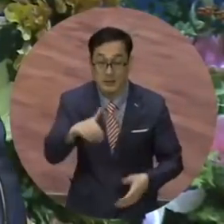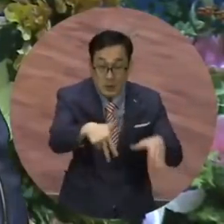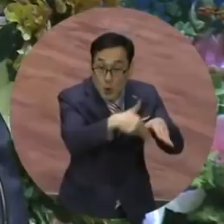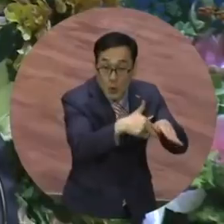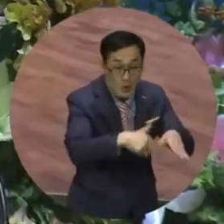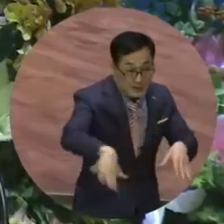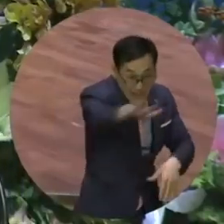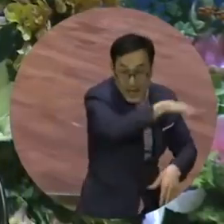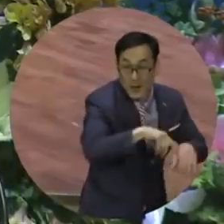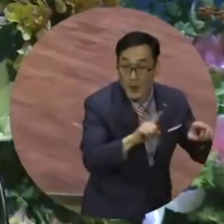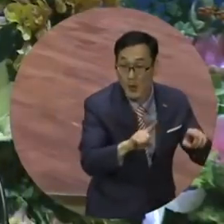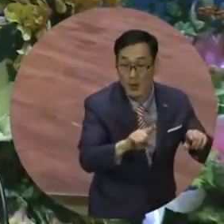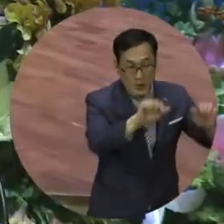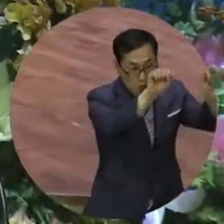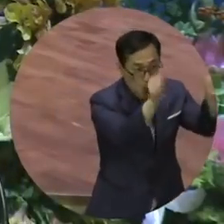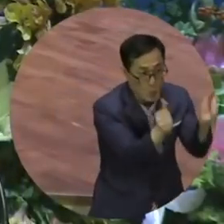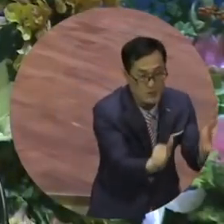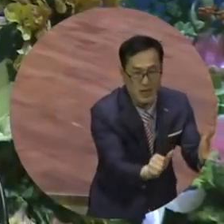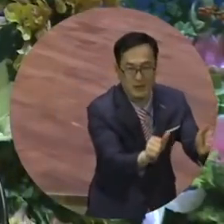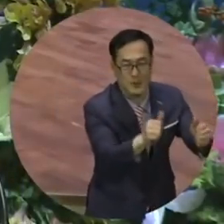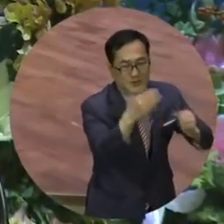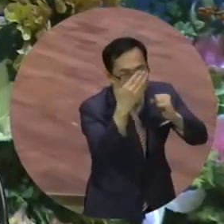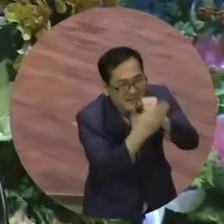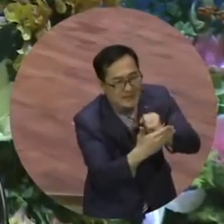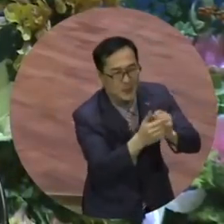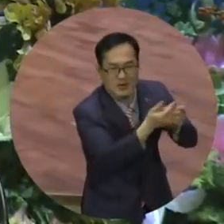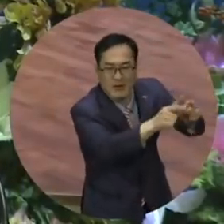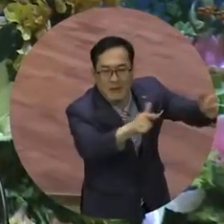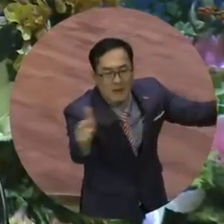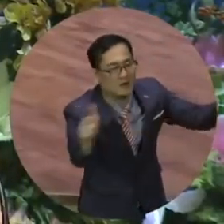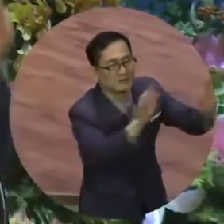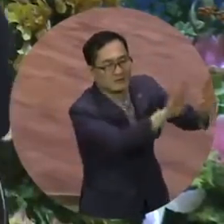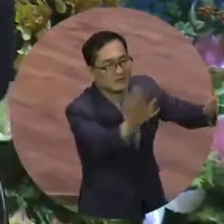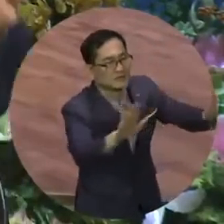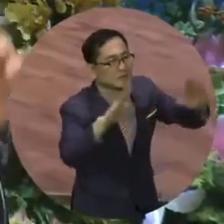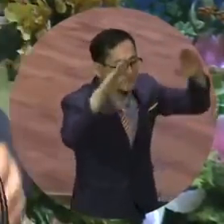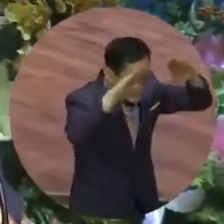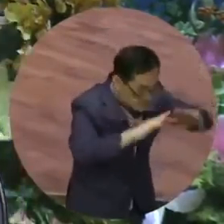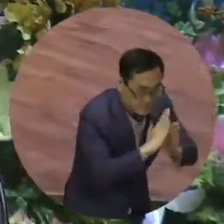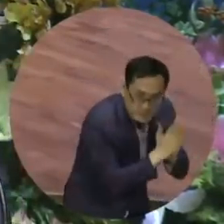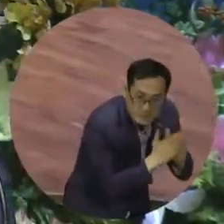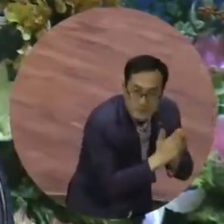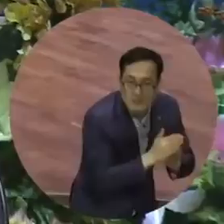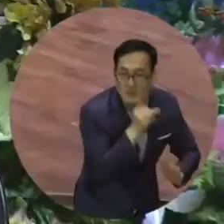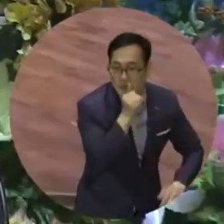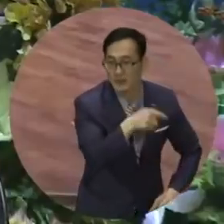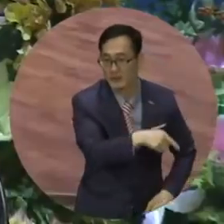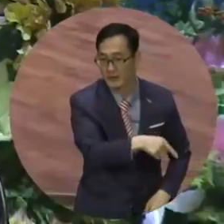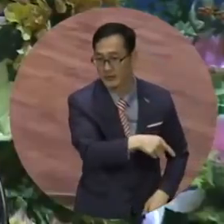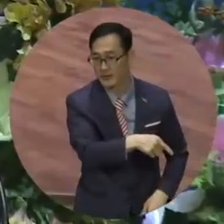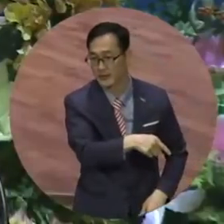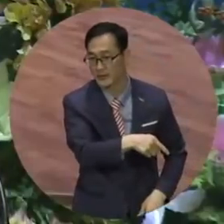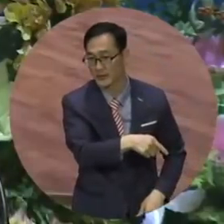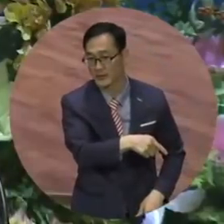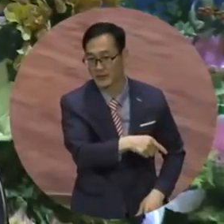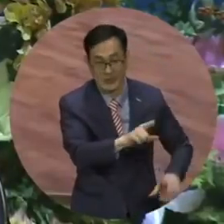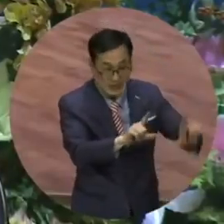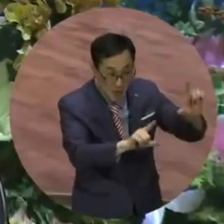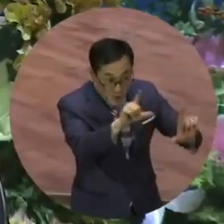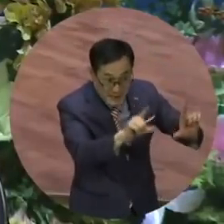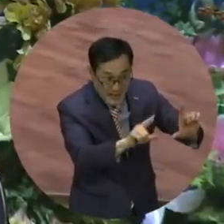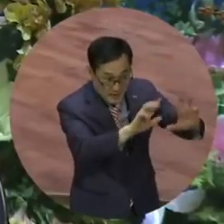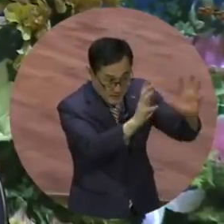다 형상, 우상, 형상 만들어가. 그거 숨겨요. 그게 뭐냐 하면 그 형상이